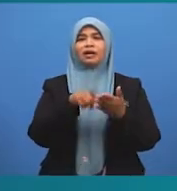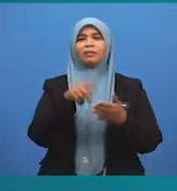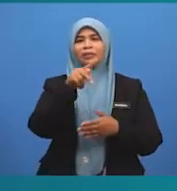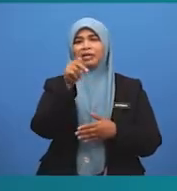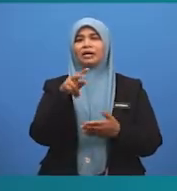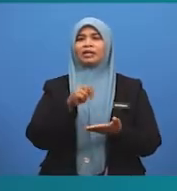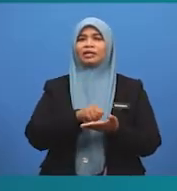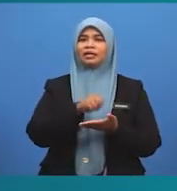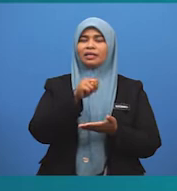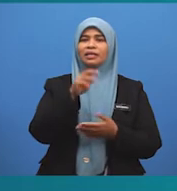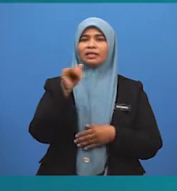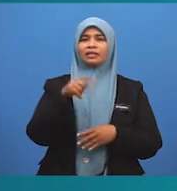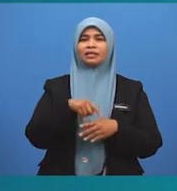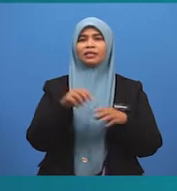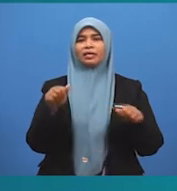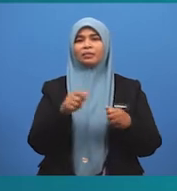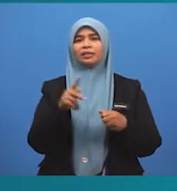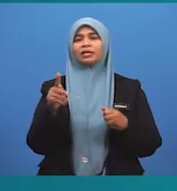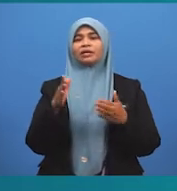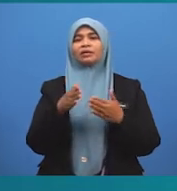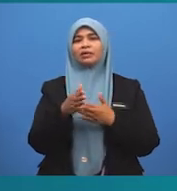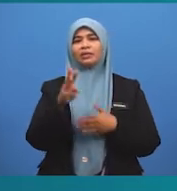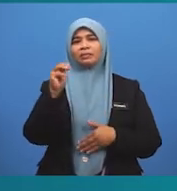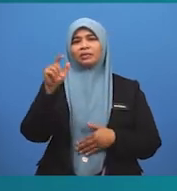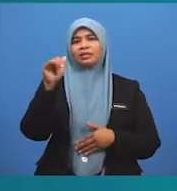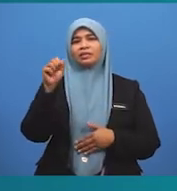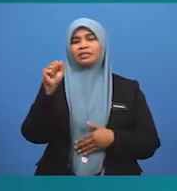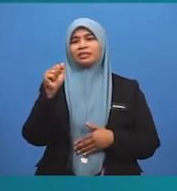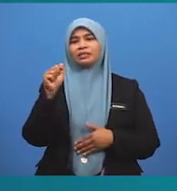apakah nilai yang diamalkan oleh Melissa?